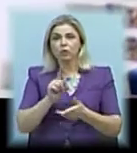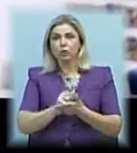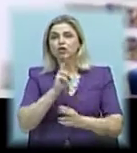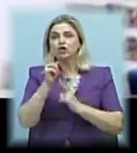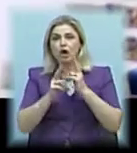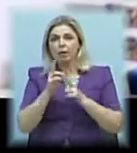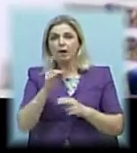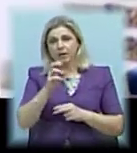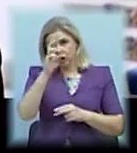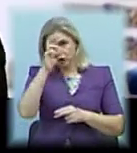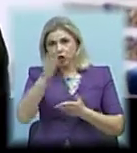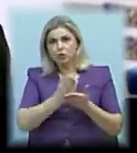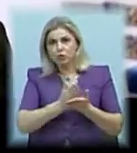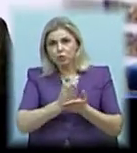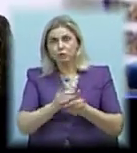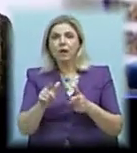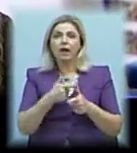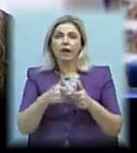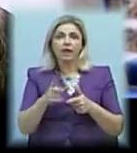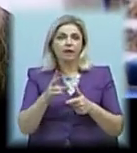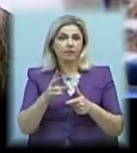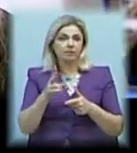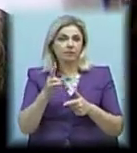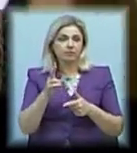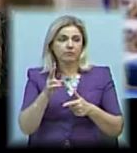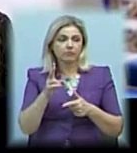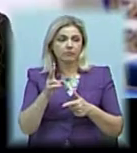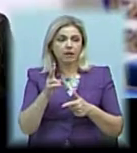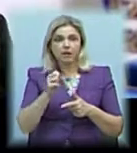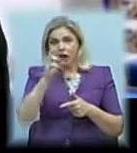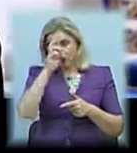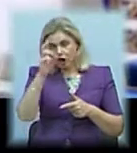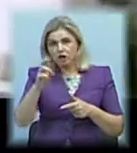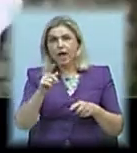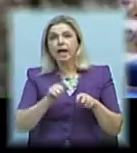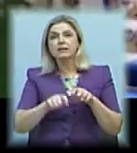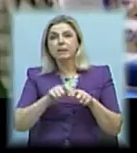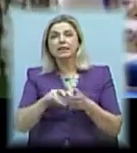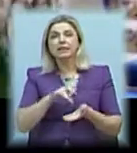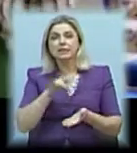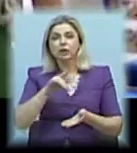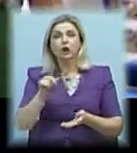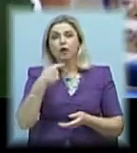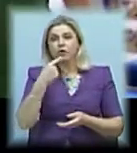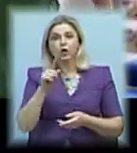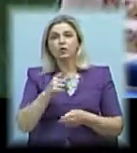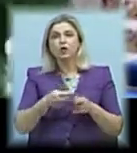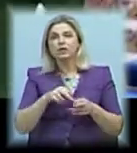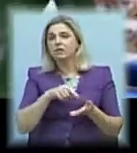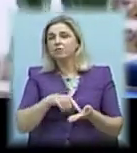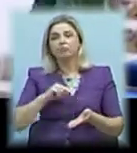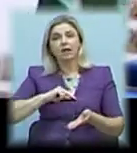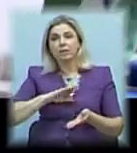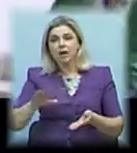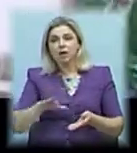на Держлікслужби або на Державний експертний центр, щоб казати, що воно не працює.